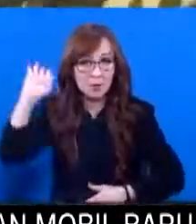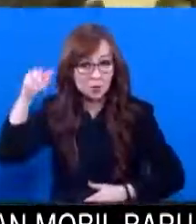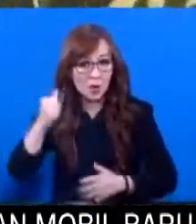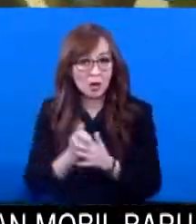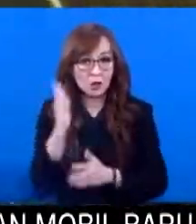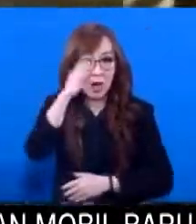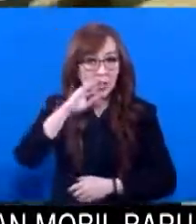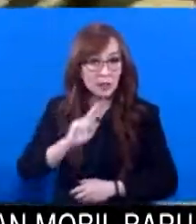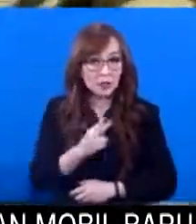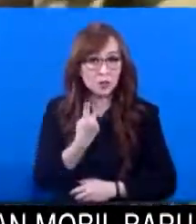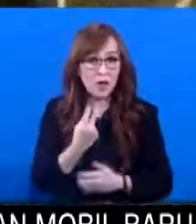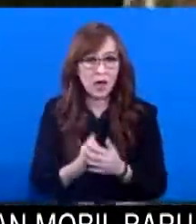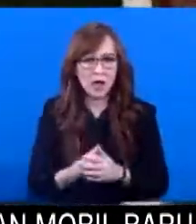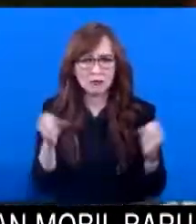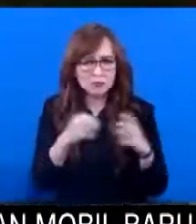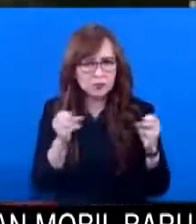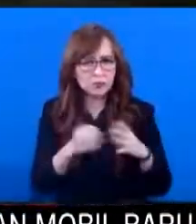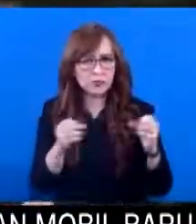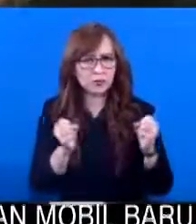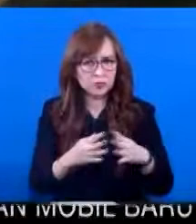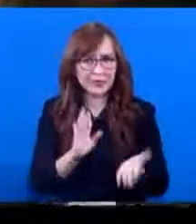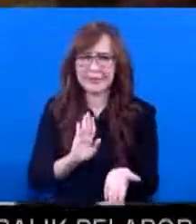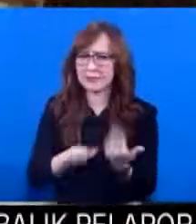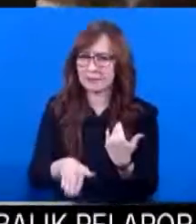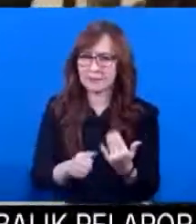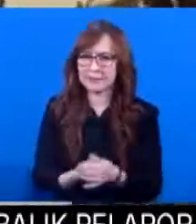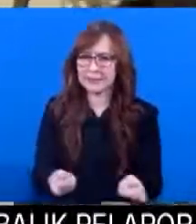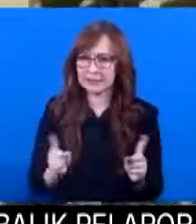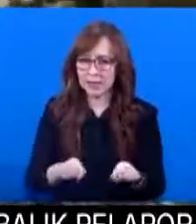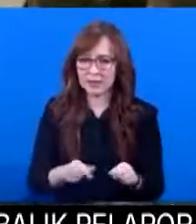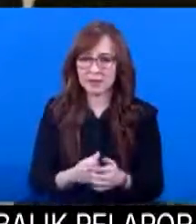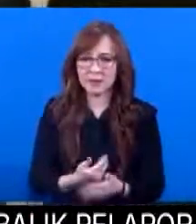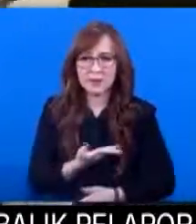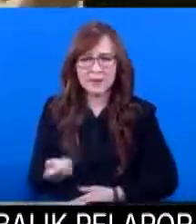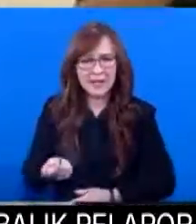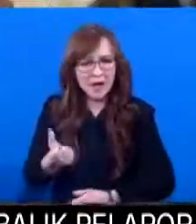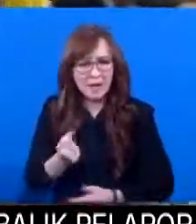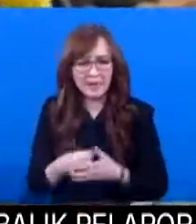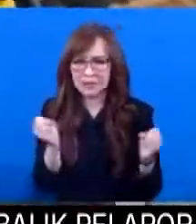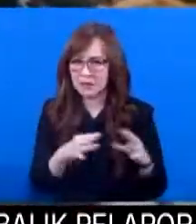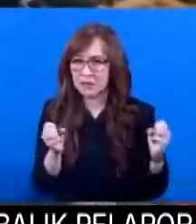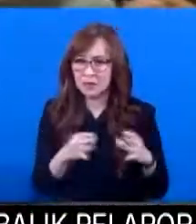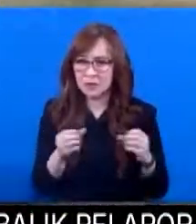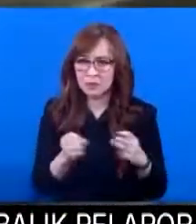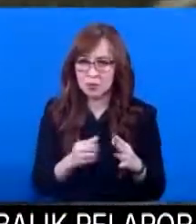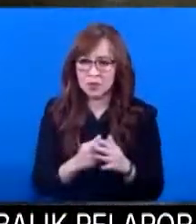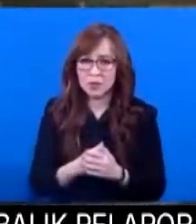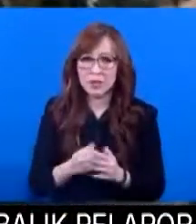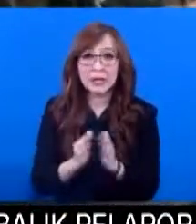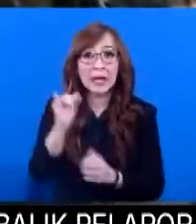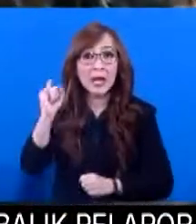kedua, tanggal 20 Desember, kericuan sesama peserta kembali terjadi. Mereka nyaris terlibat keributan hingga dilerai petugas